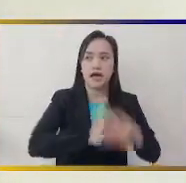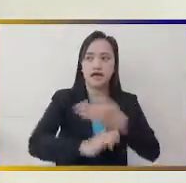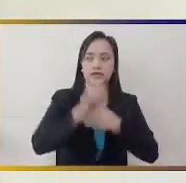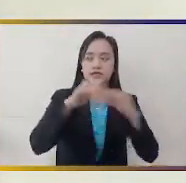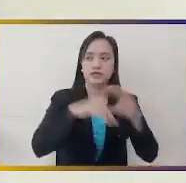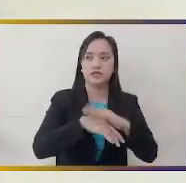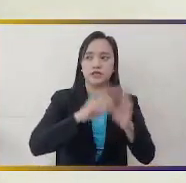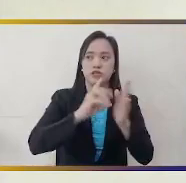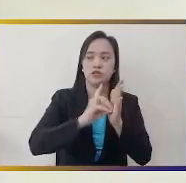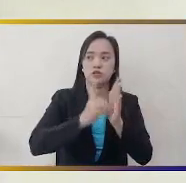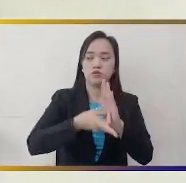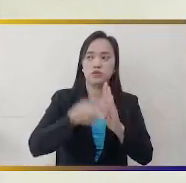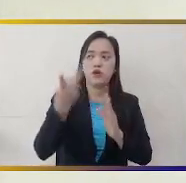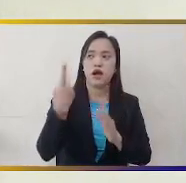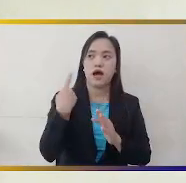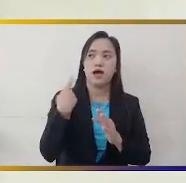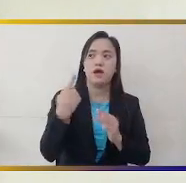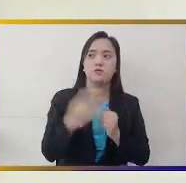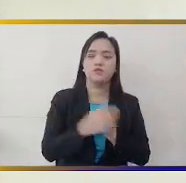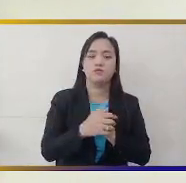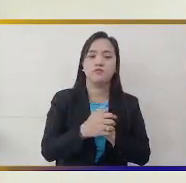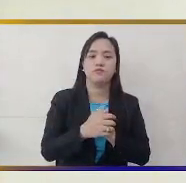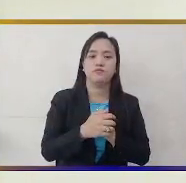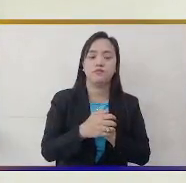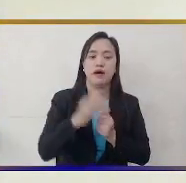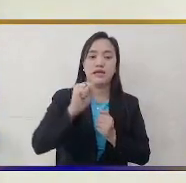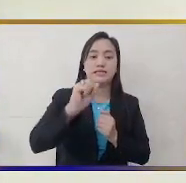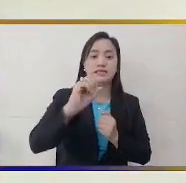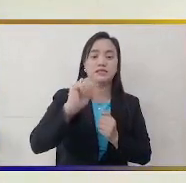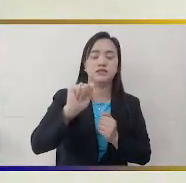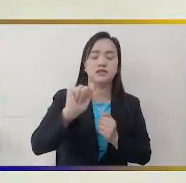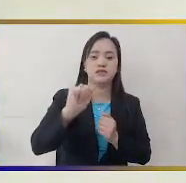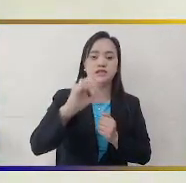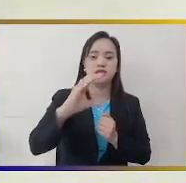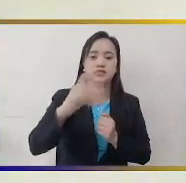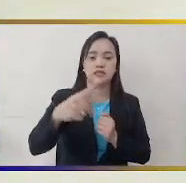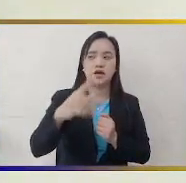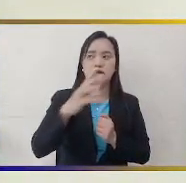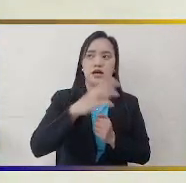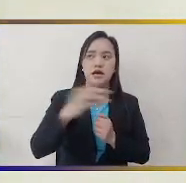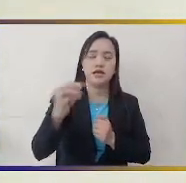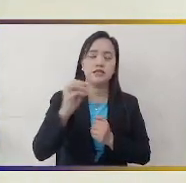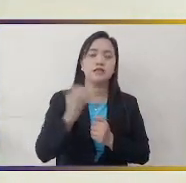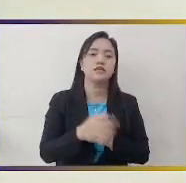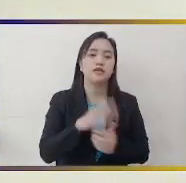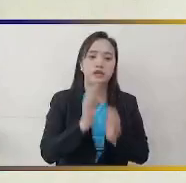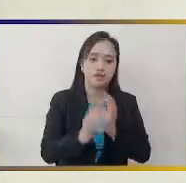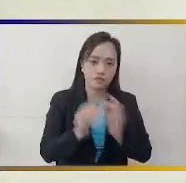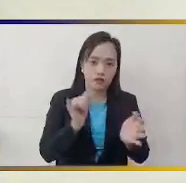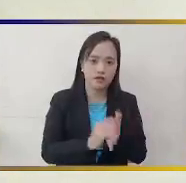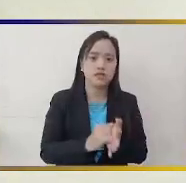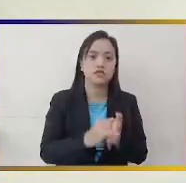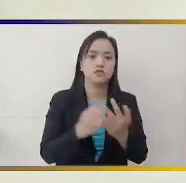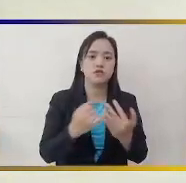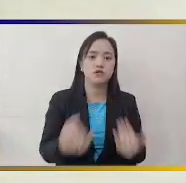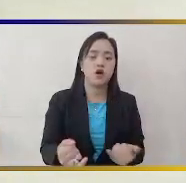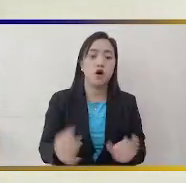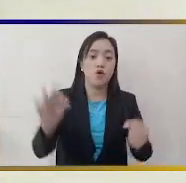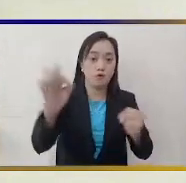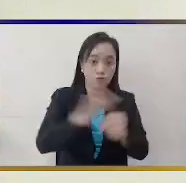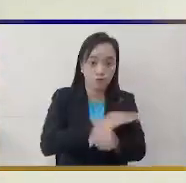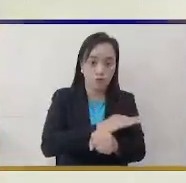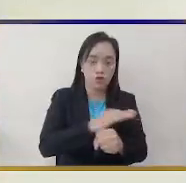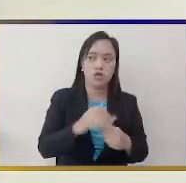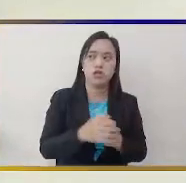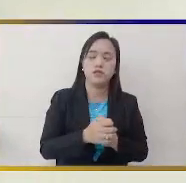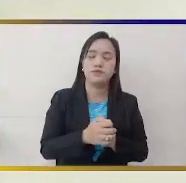ay meron akong sako at pag napuno yung ni p ko mga mga plastic Syempre mga